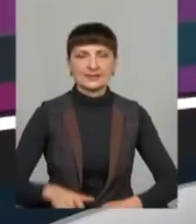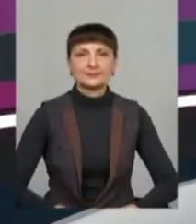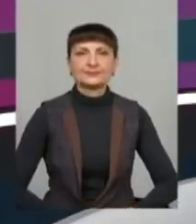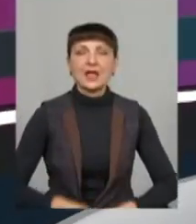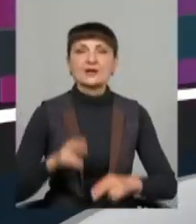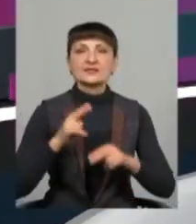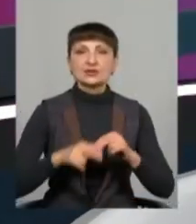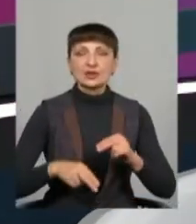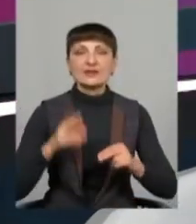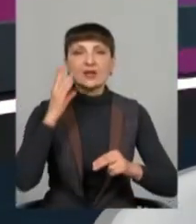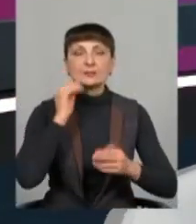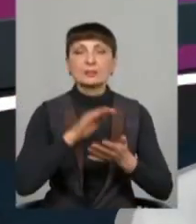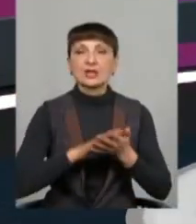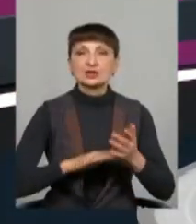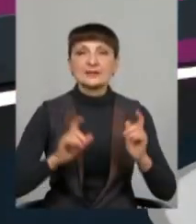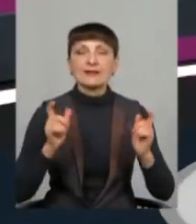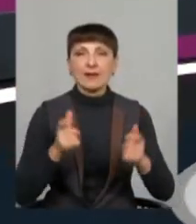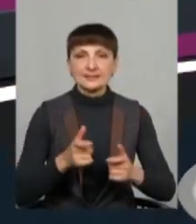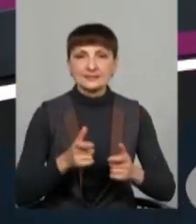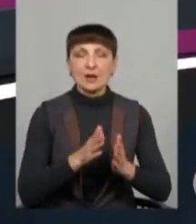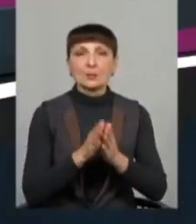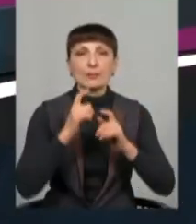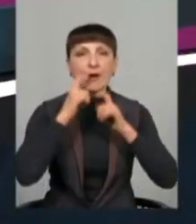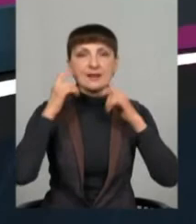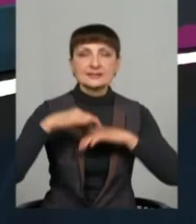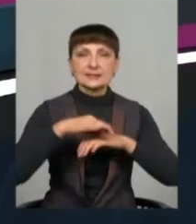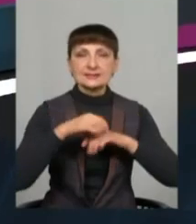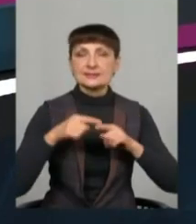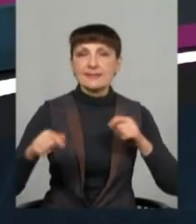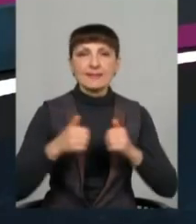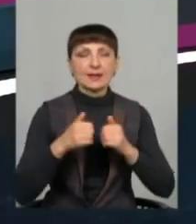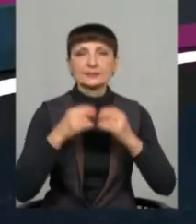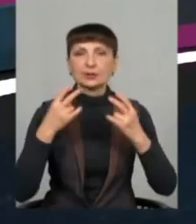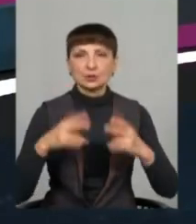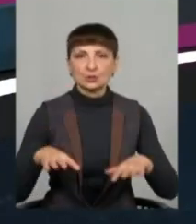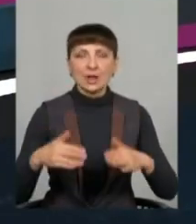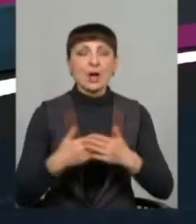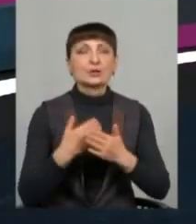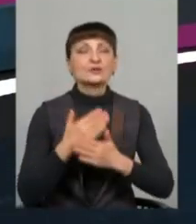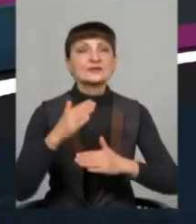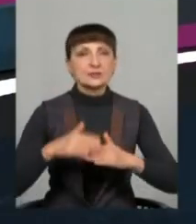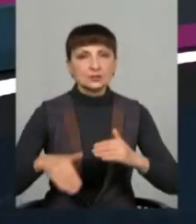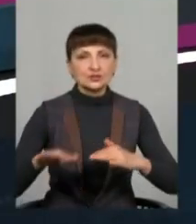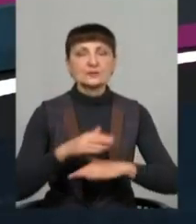И в завершении, в Алматы продолжает действовать карантин. Носите маски и соблюдайте социальную дистанцию. Я Диас